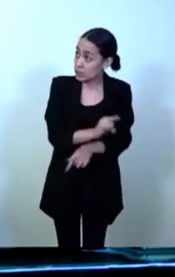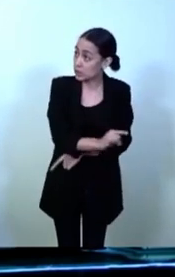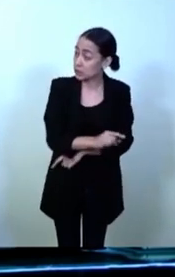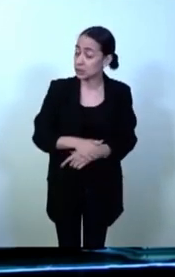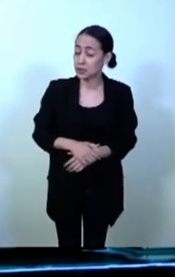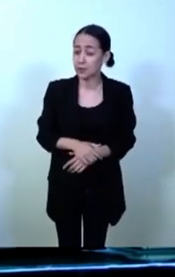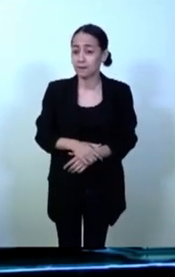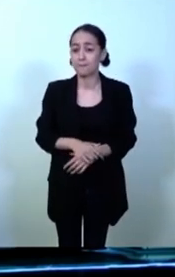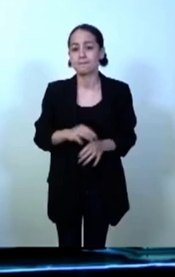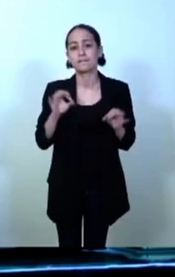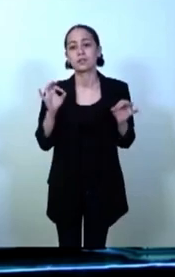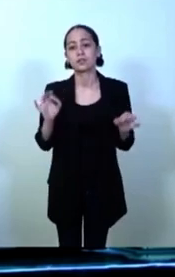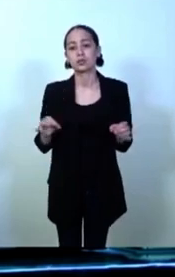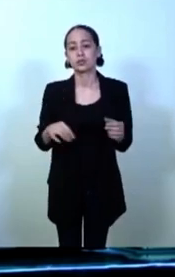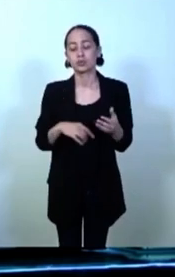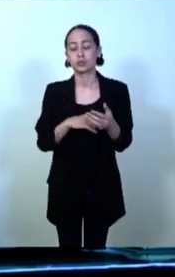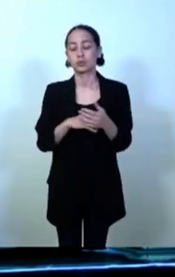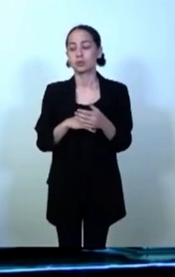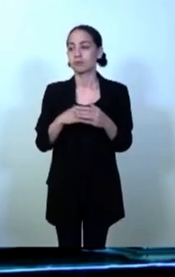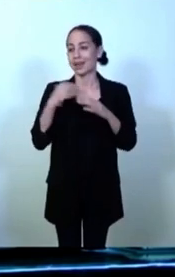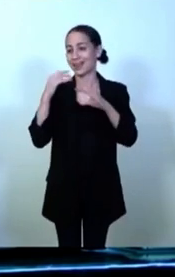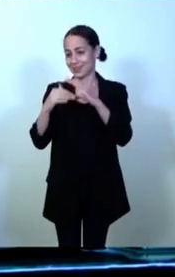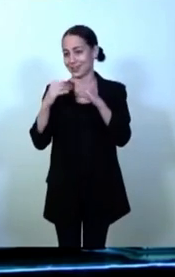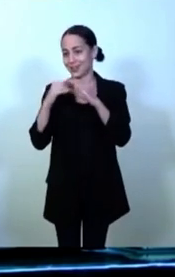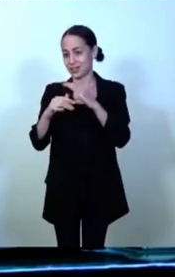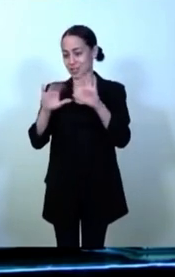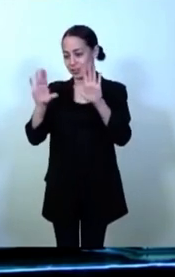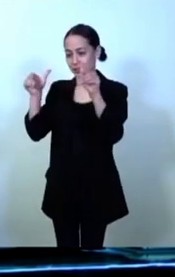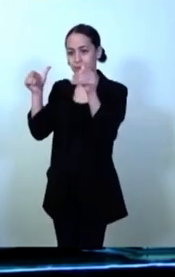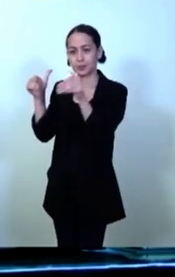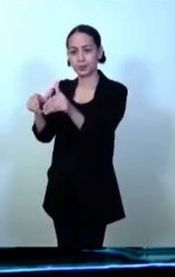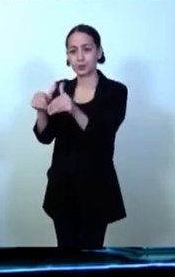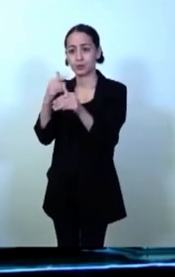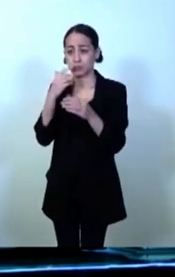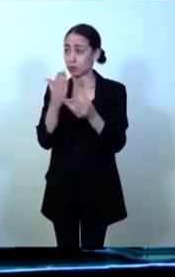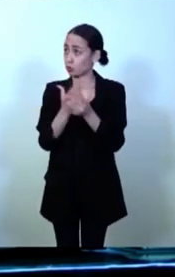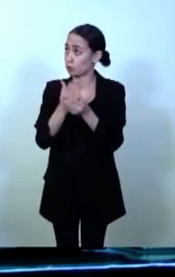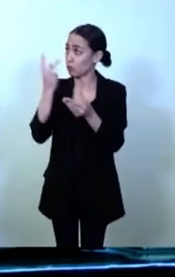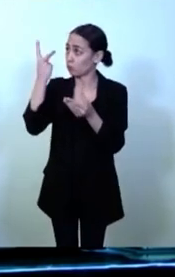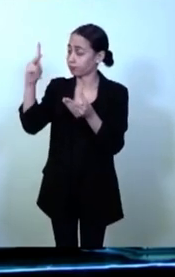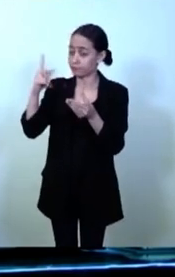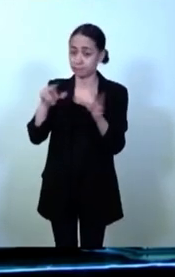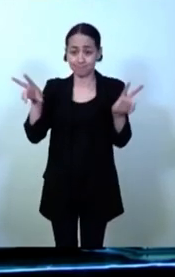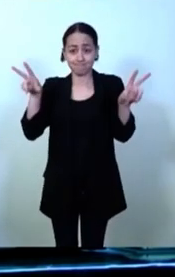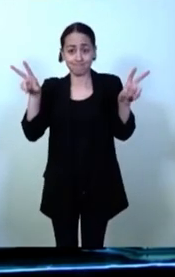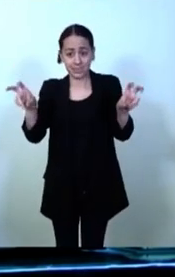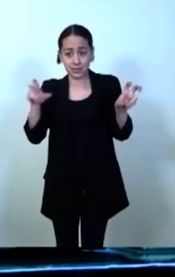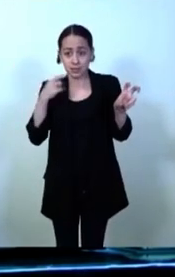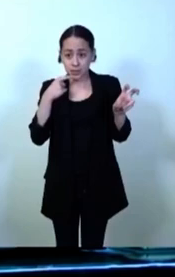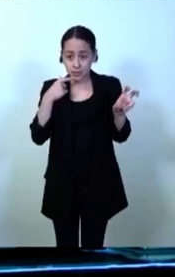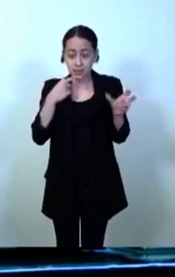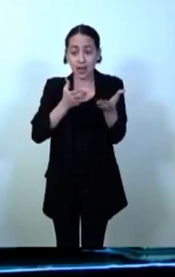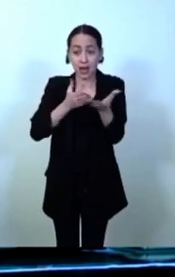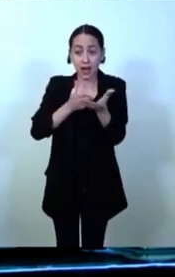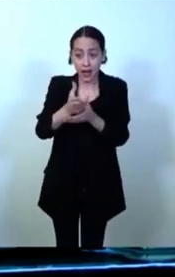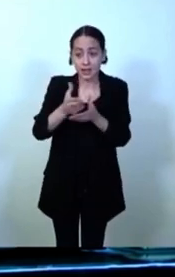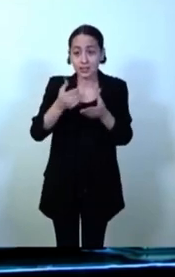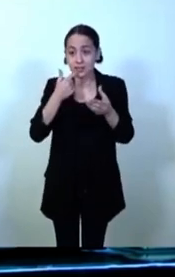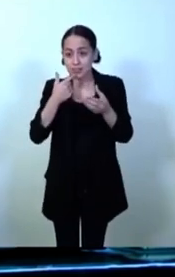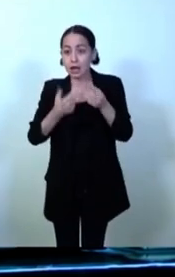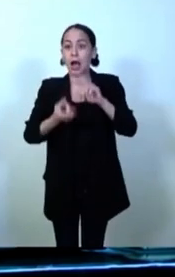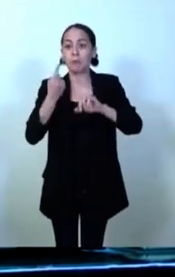Un mot au sujet des crèches. Je cite le document, entre guillemets, un axe majeur de la nouvelle majorité